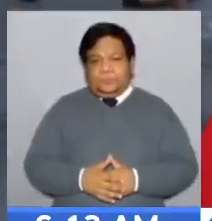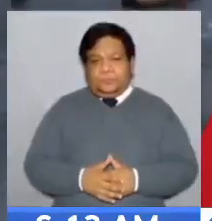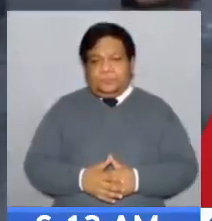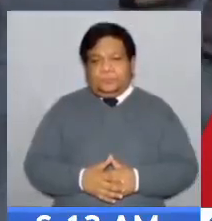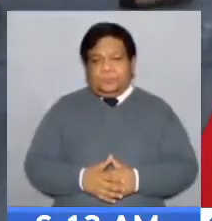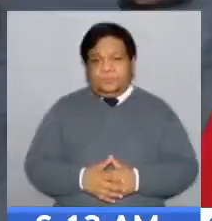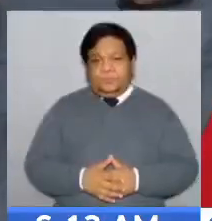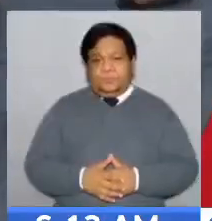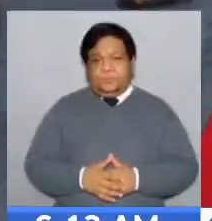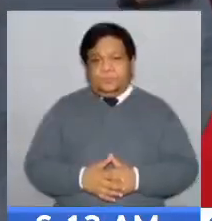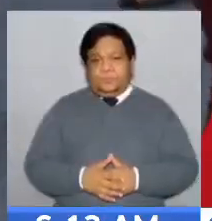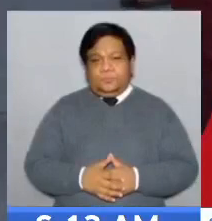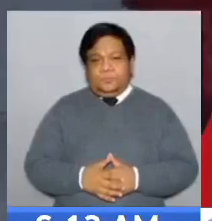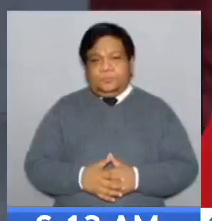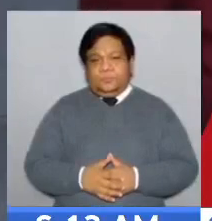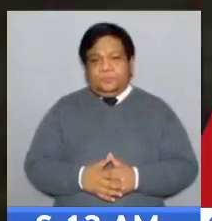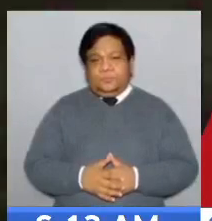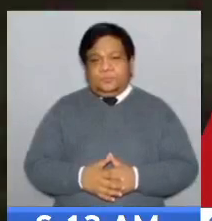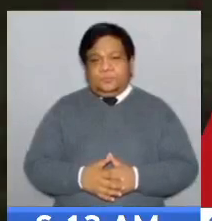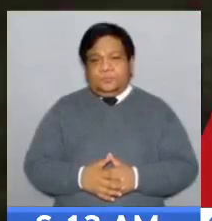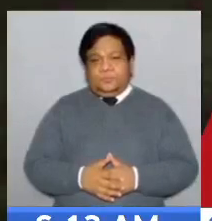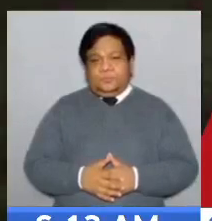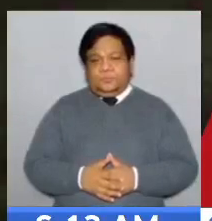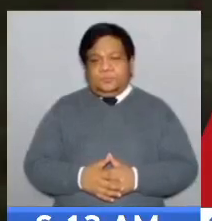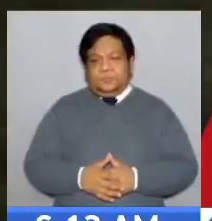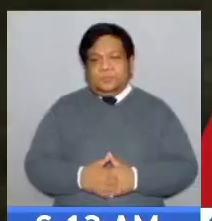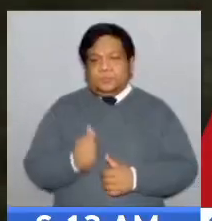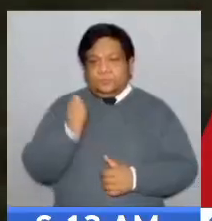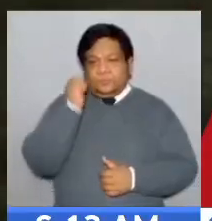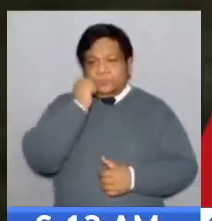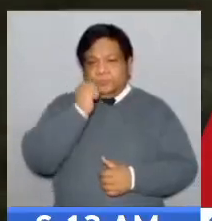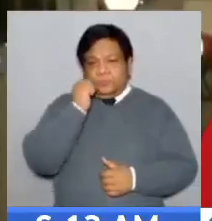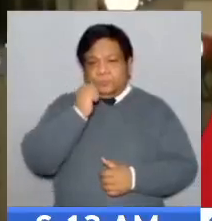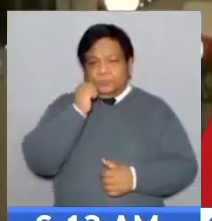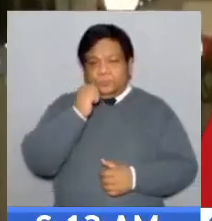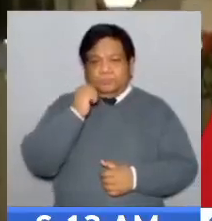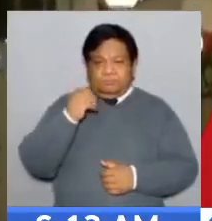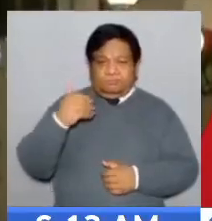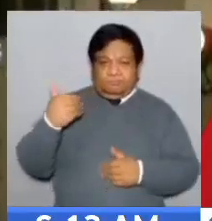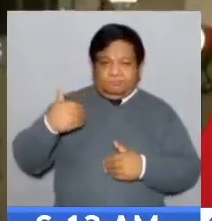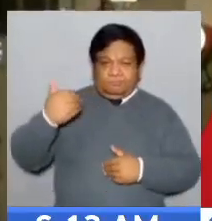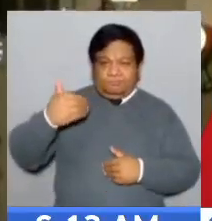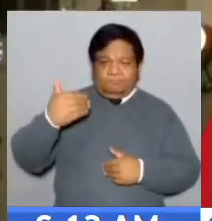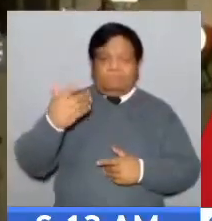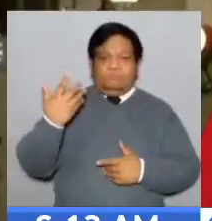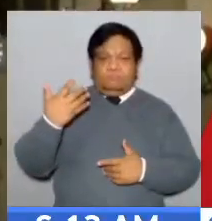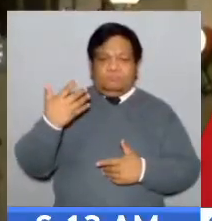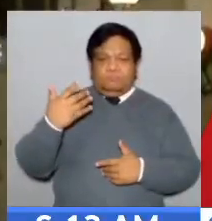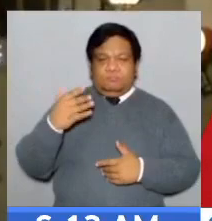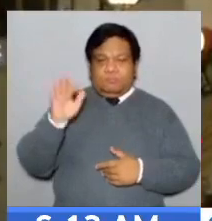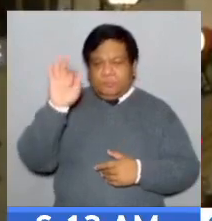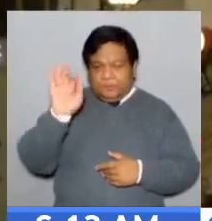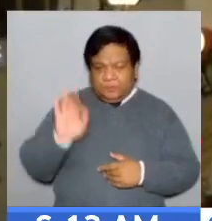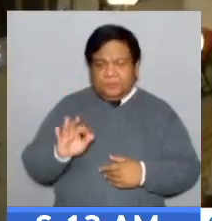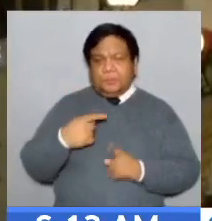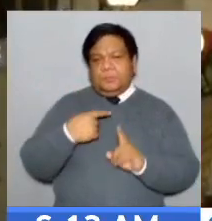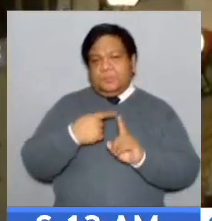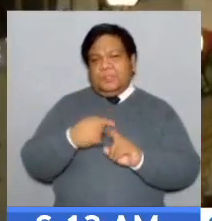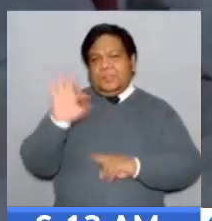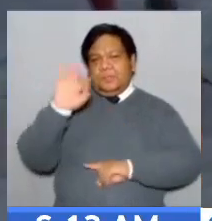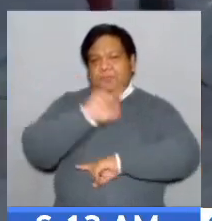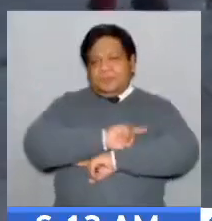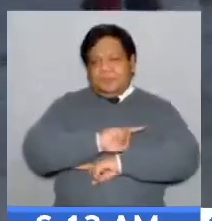na gagawin natin sa loob ng susunod na siyam na araw. Mula po rito sa Quiapo Church, balik po muna tayo sa studio.